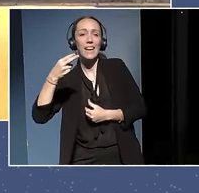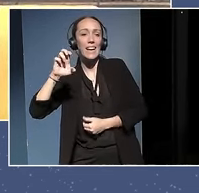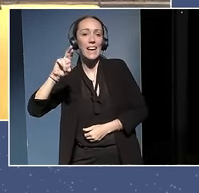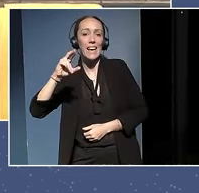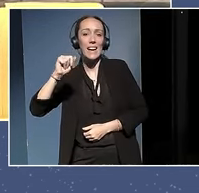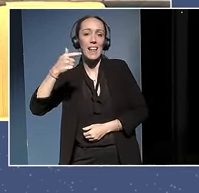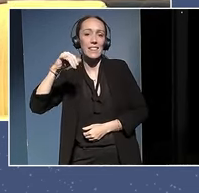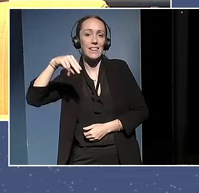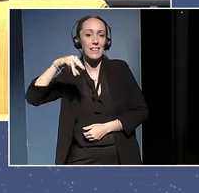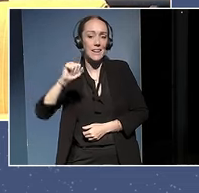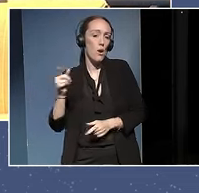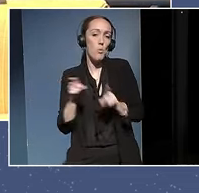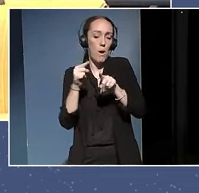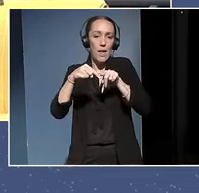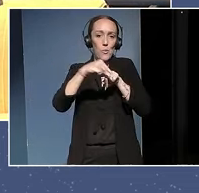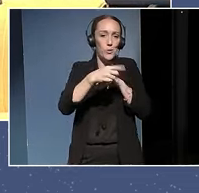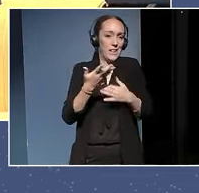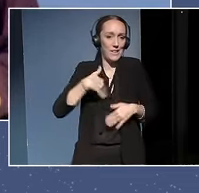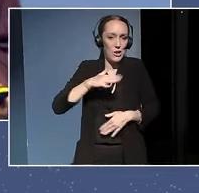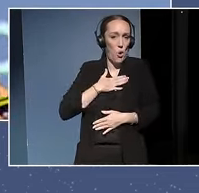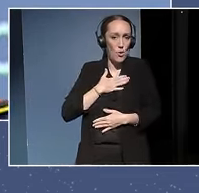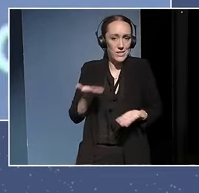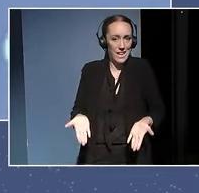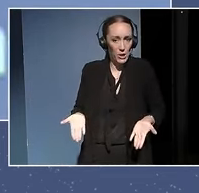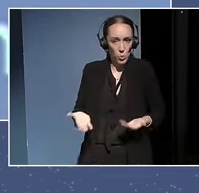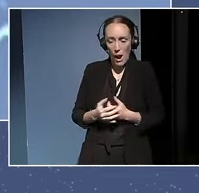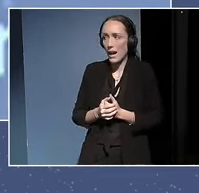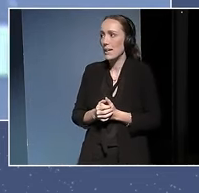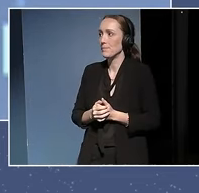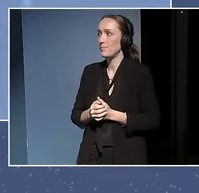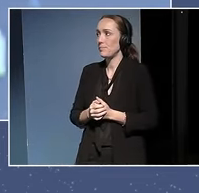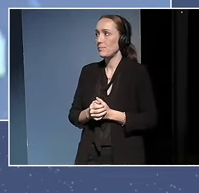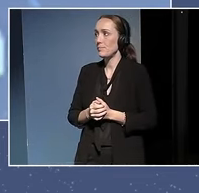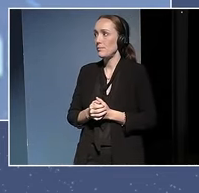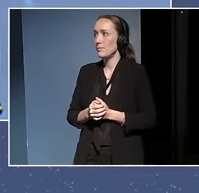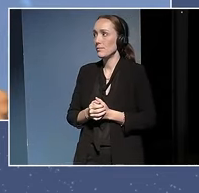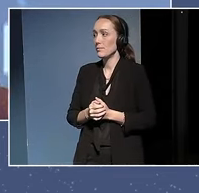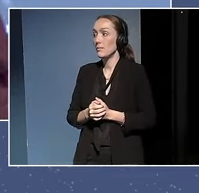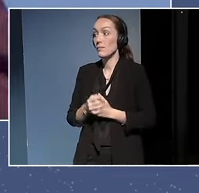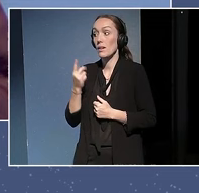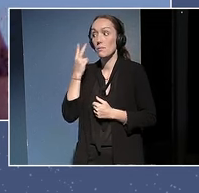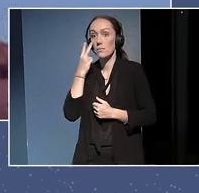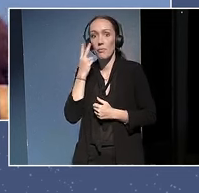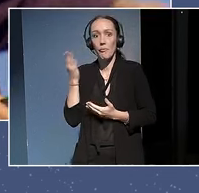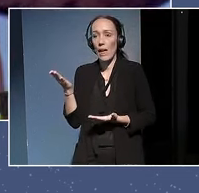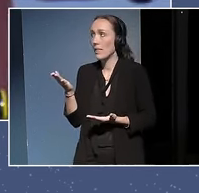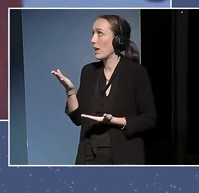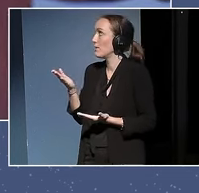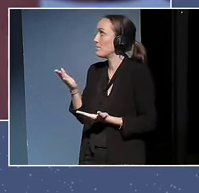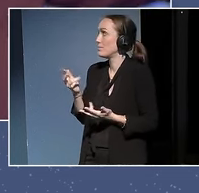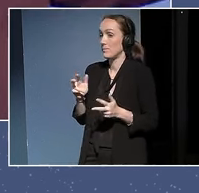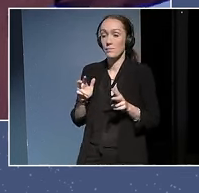unghie umane nostre di oggi e eh qui vedete che queste zampe